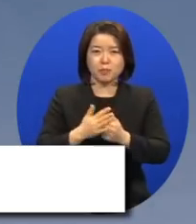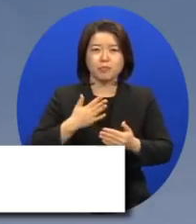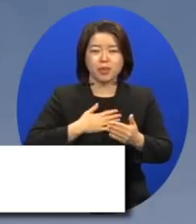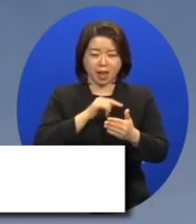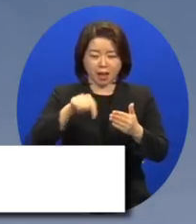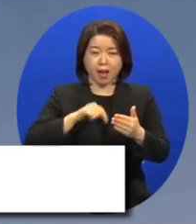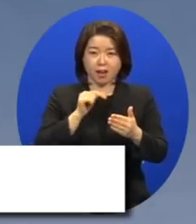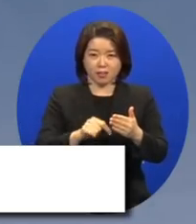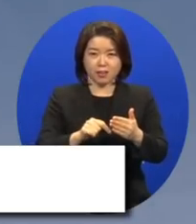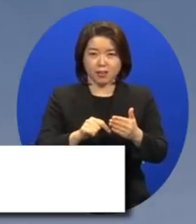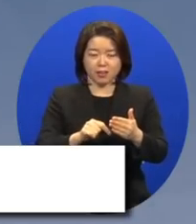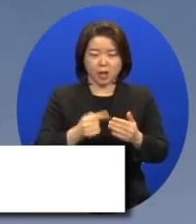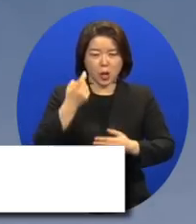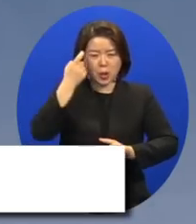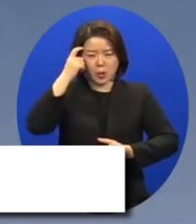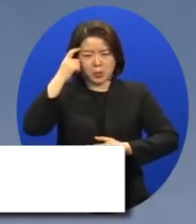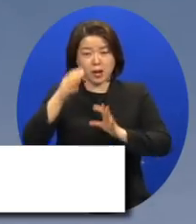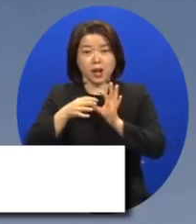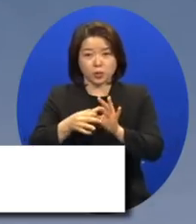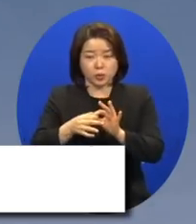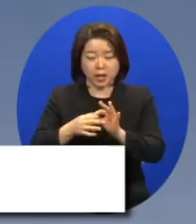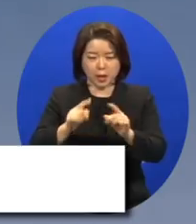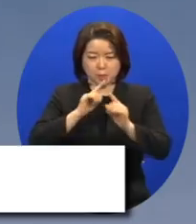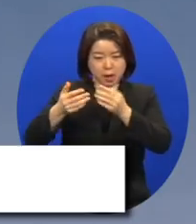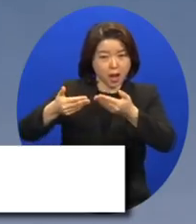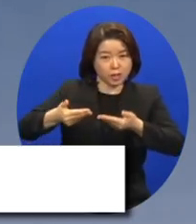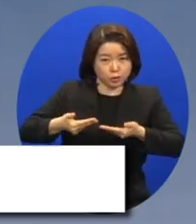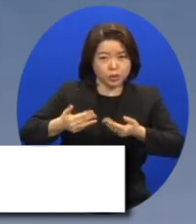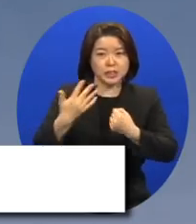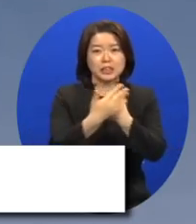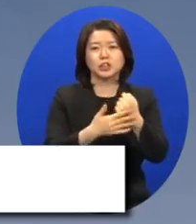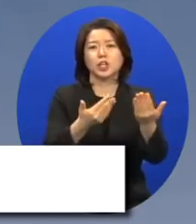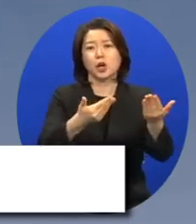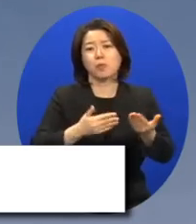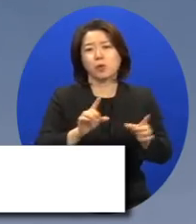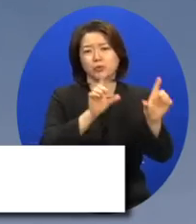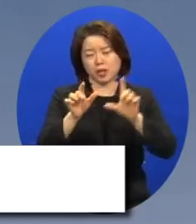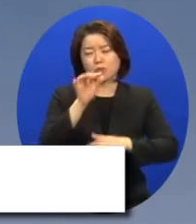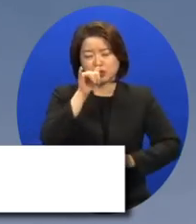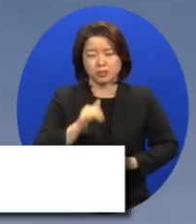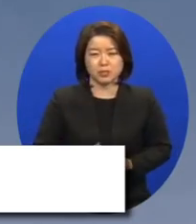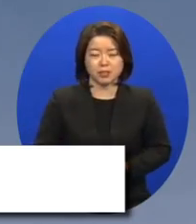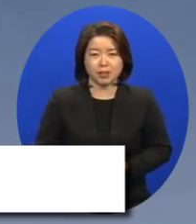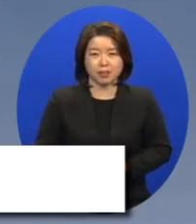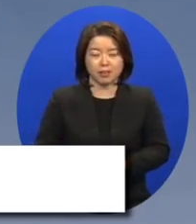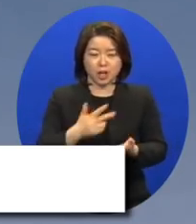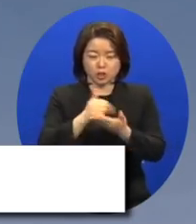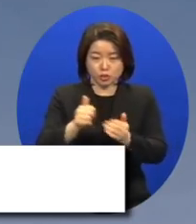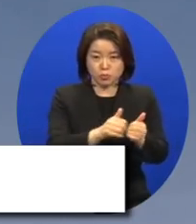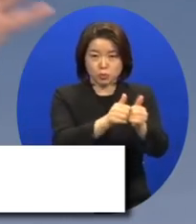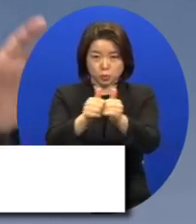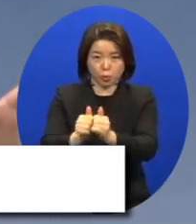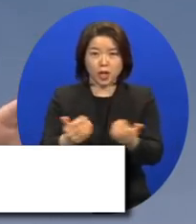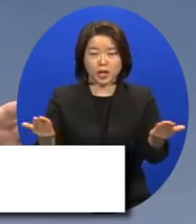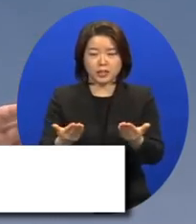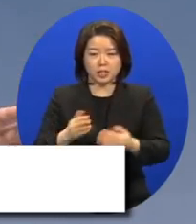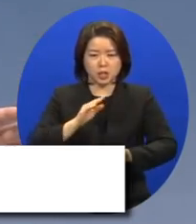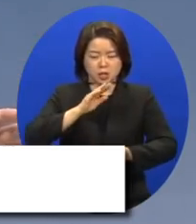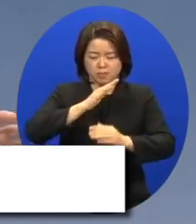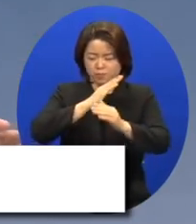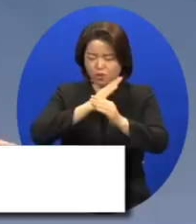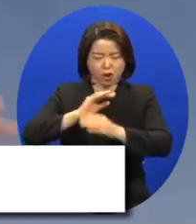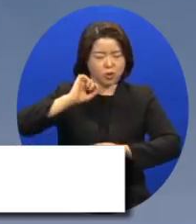안에 생각을 통해서 우리에게 말씀해 주시는 은혜를 받고 삽니다 주님과 동행하는 일이 절대 어렵지